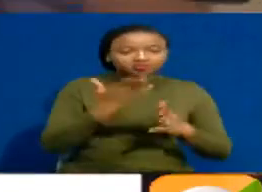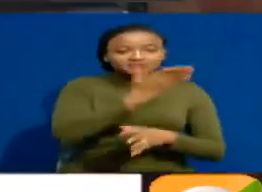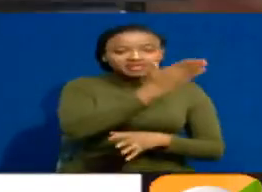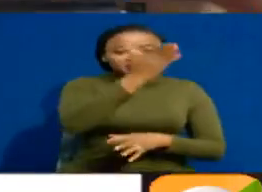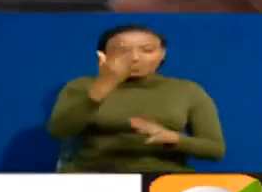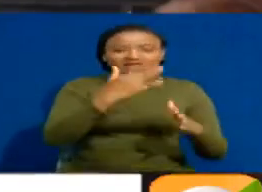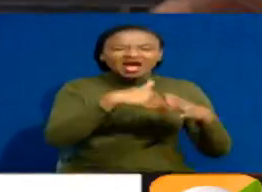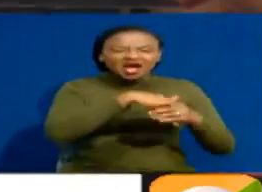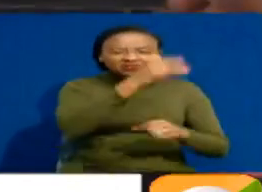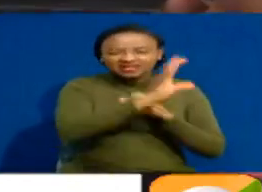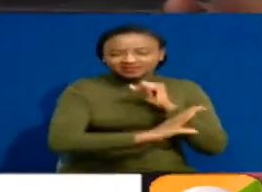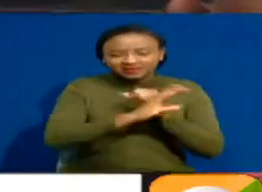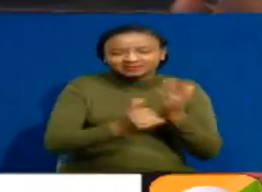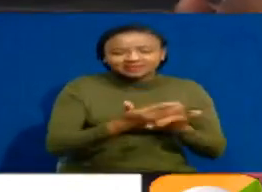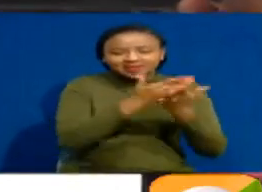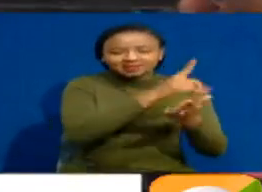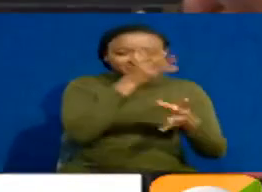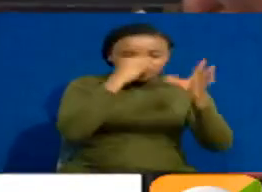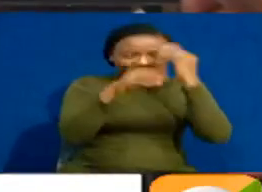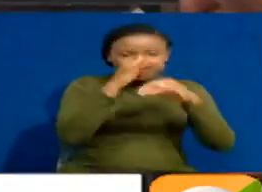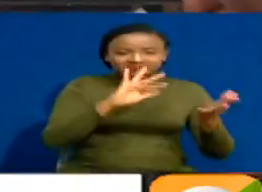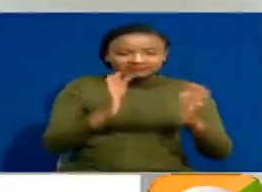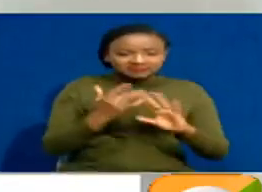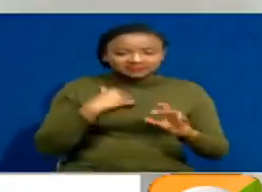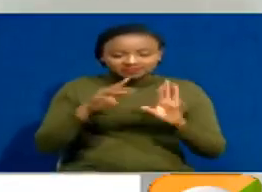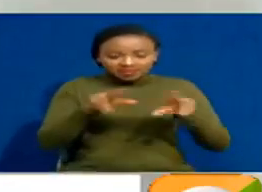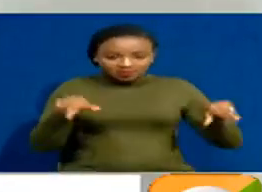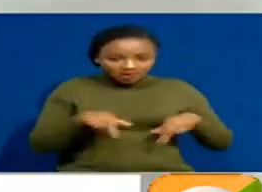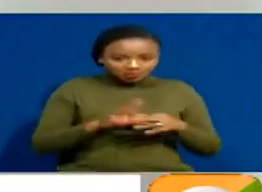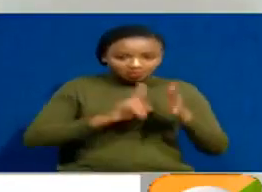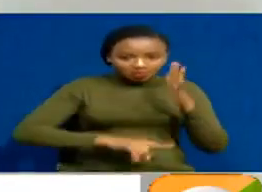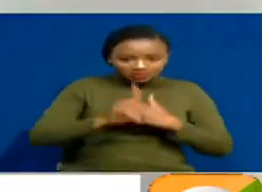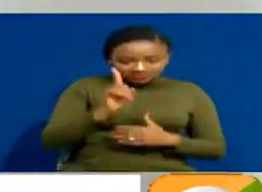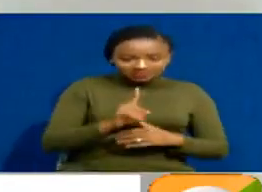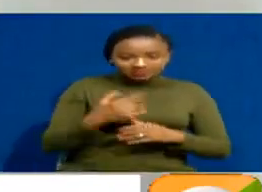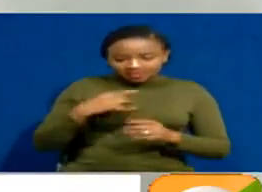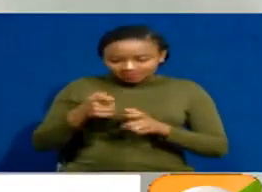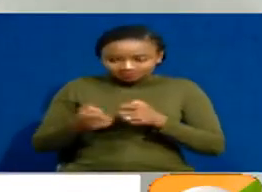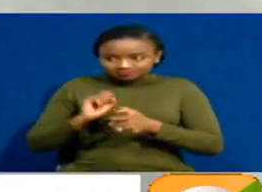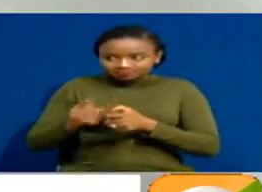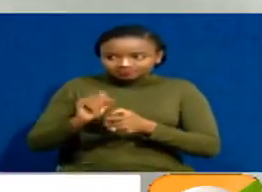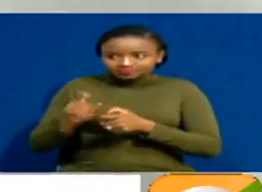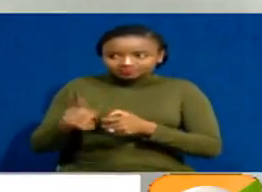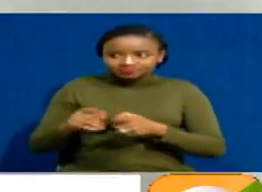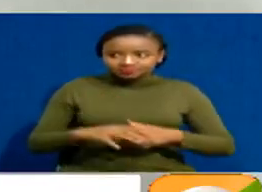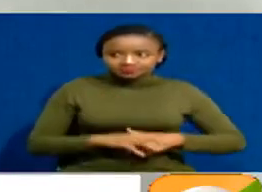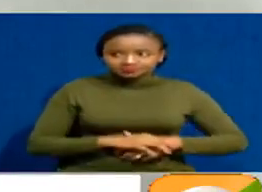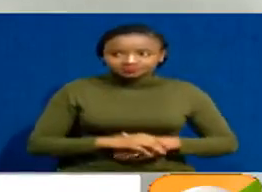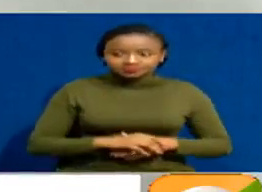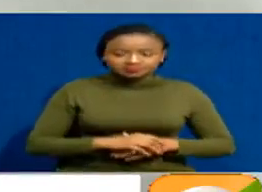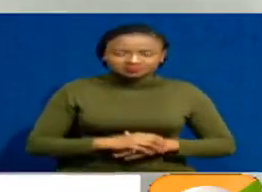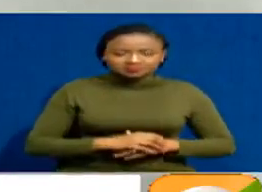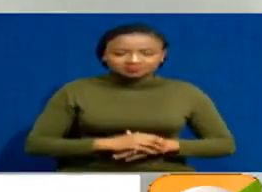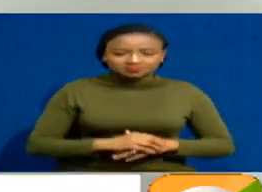free lessons. So most of the times utanipata niko kwa room yangu, either niko WhatsApp na wajibu tu dakika mbili, nikimaliza naingia kwa my